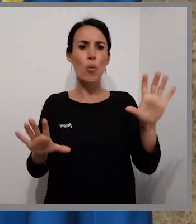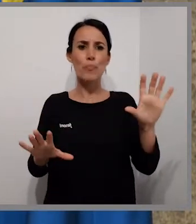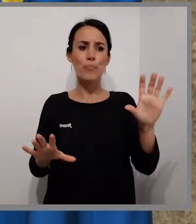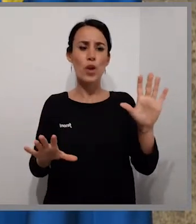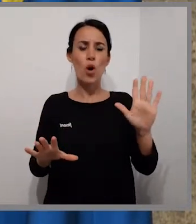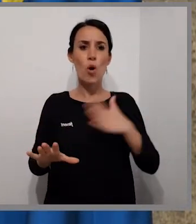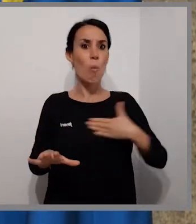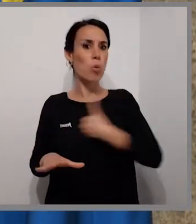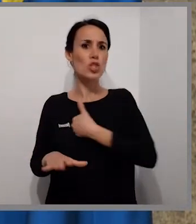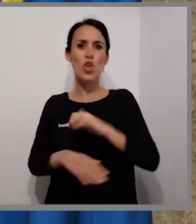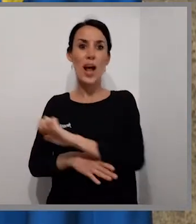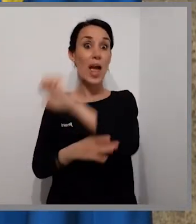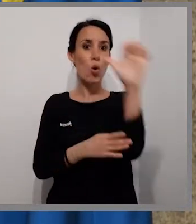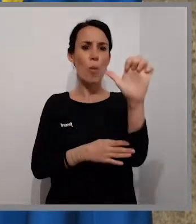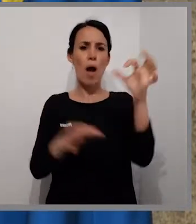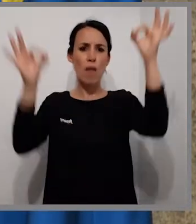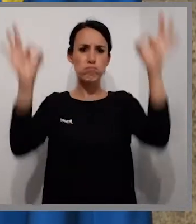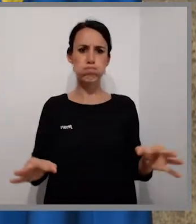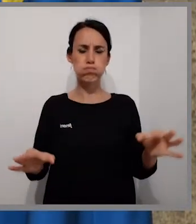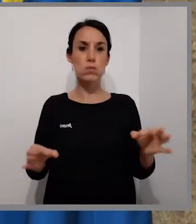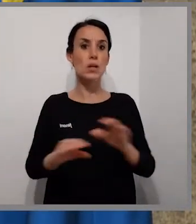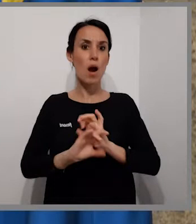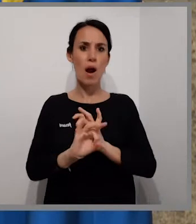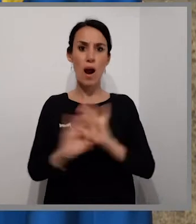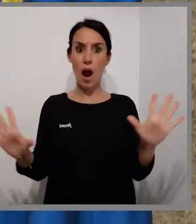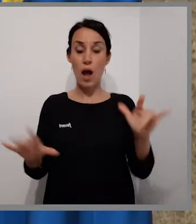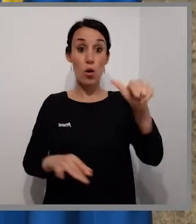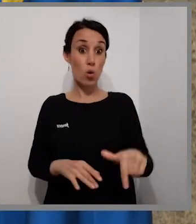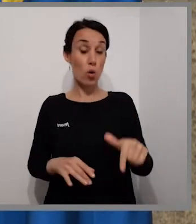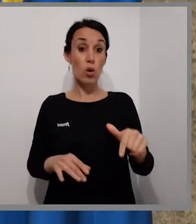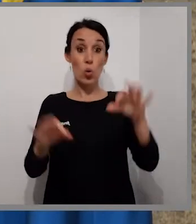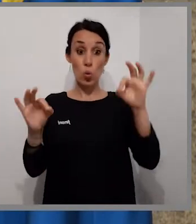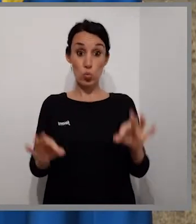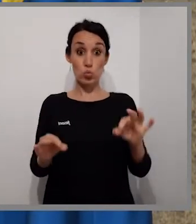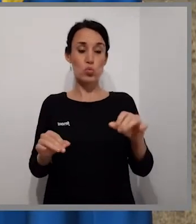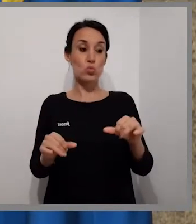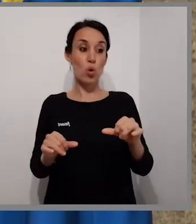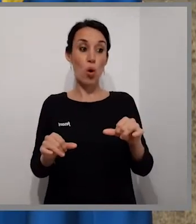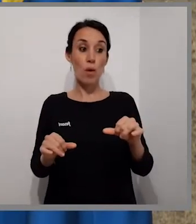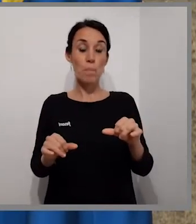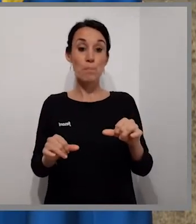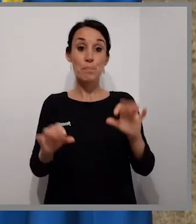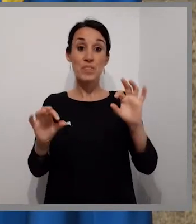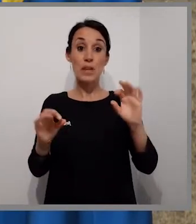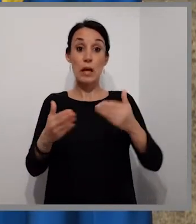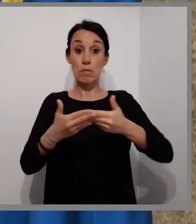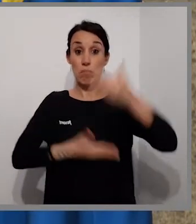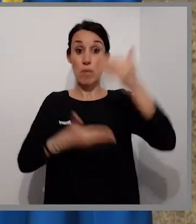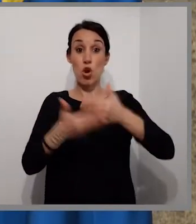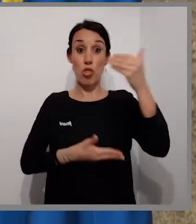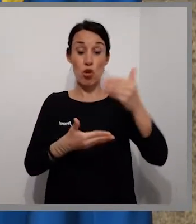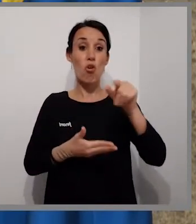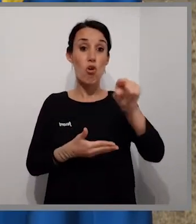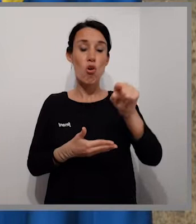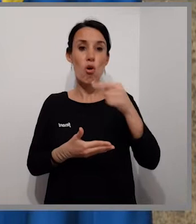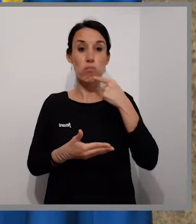una posició europea ferma, contundent. Avui, sense anar més lluny, el Financial Times ja parla